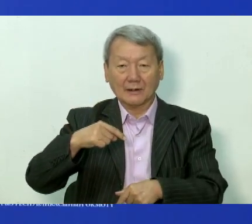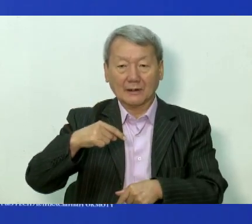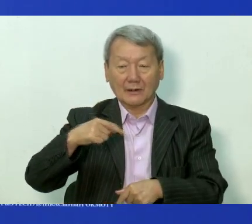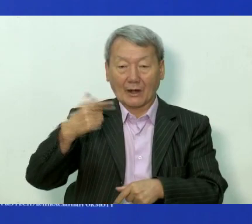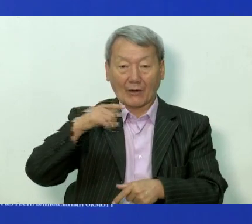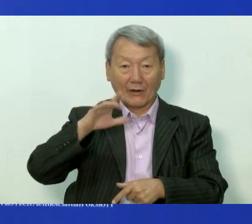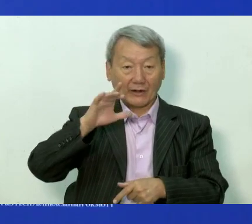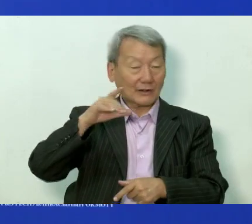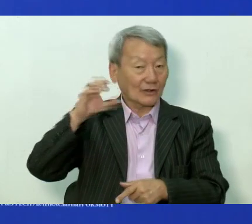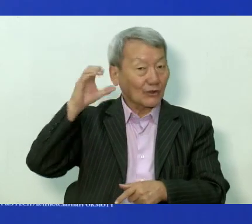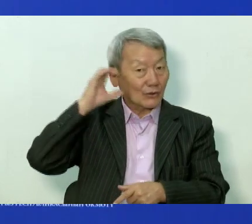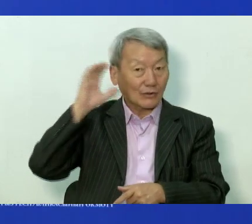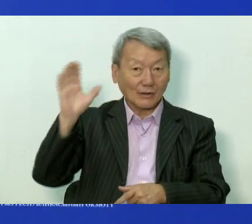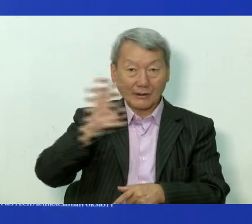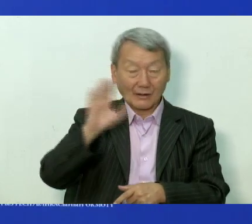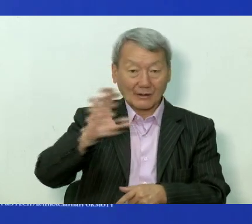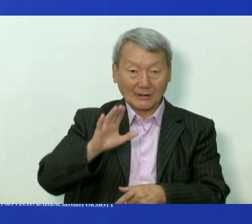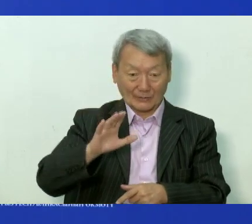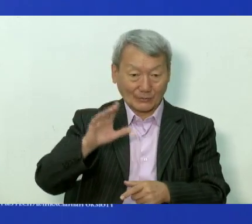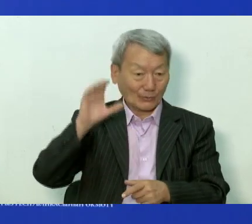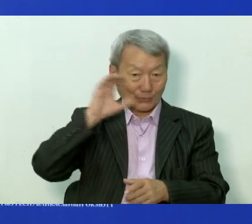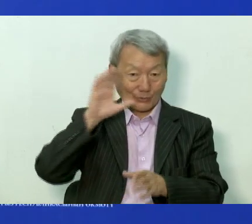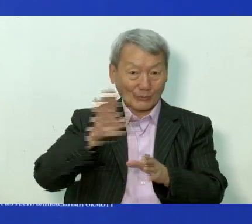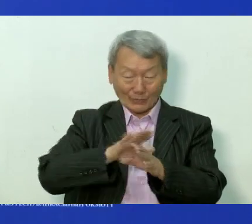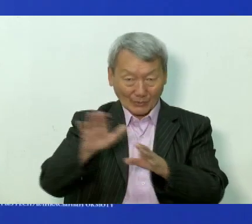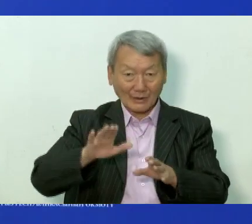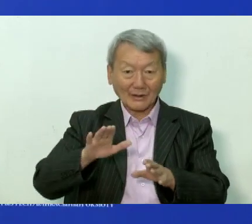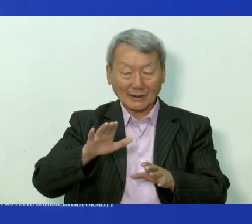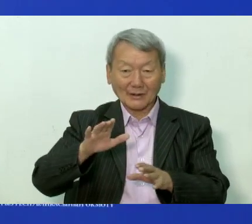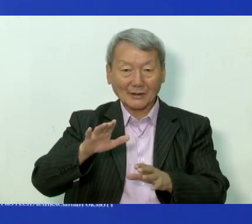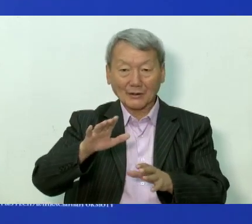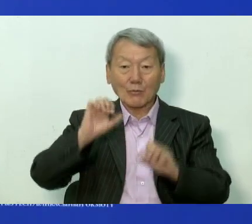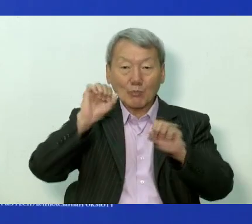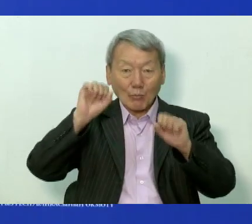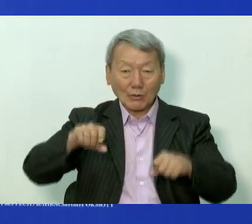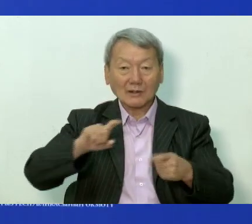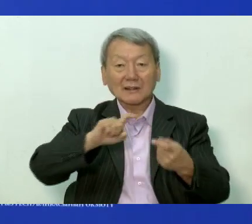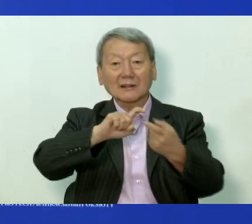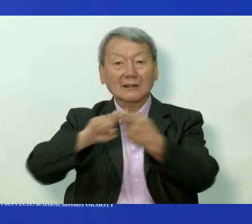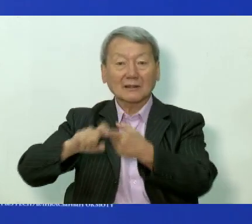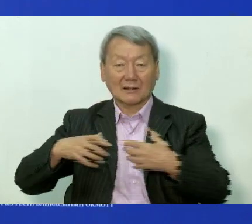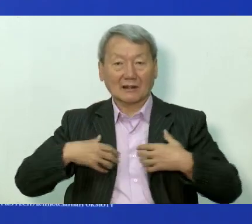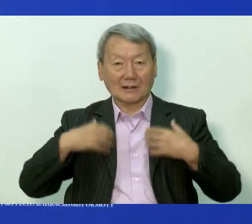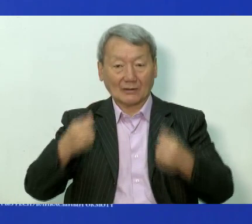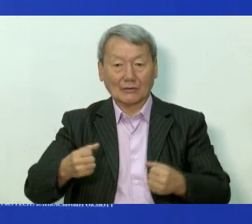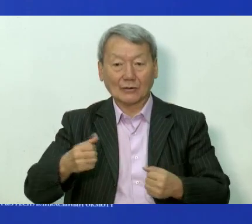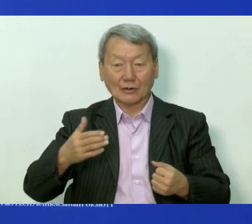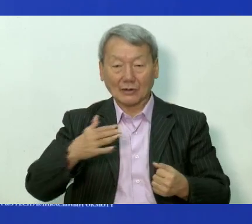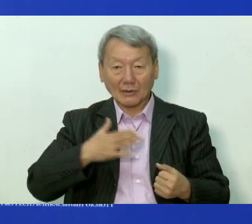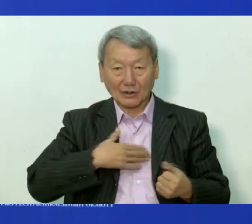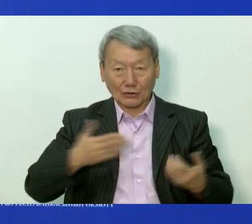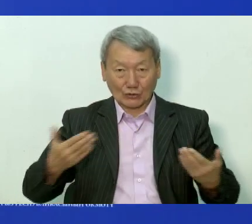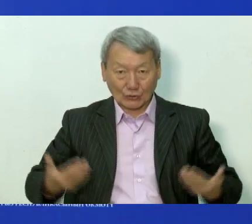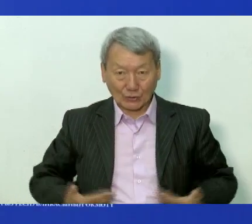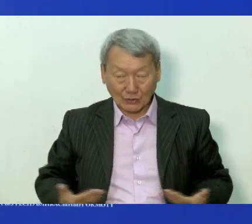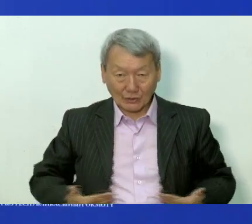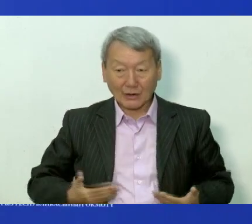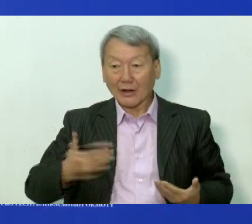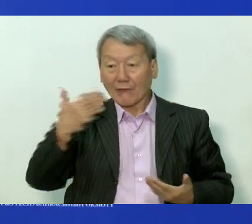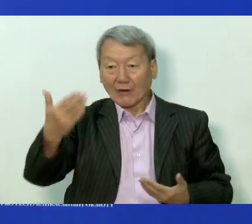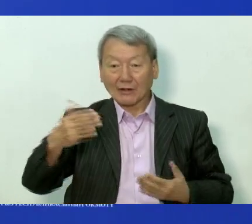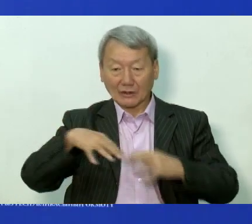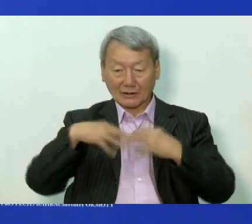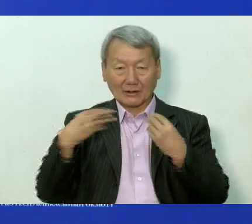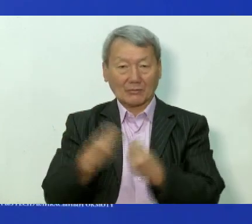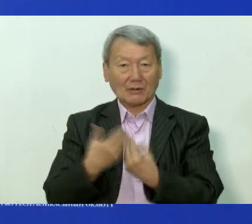игнорирование вами правил поведения может негативно повлиять на здоровье и жизни наших и ваших